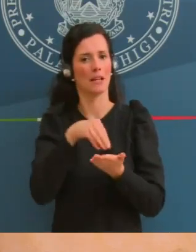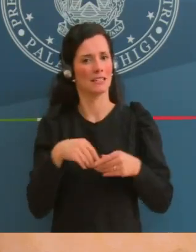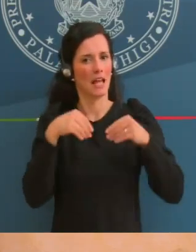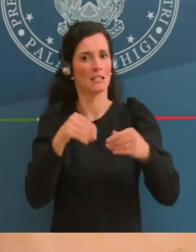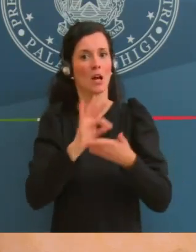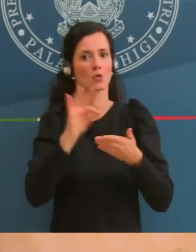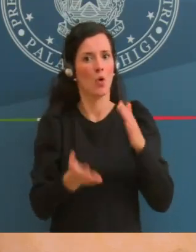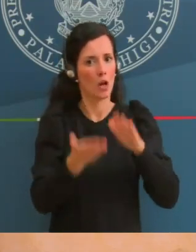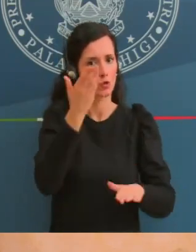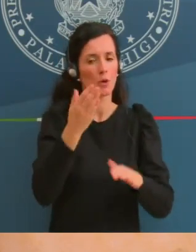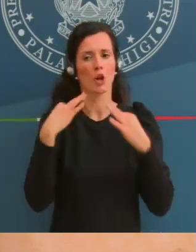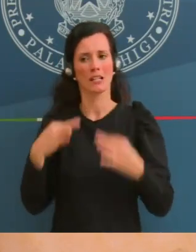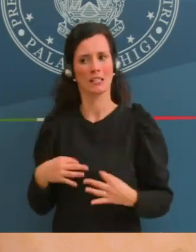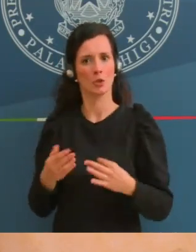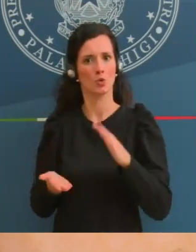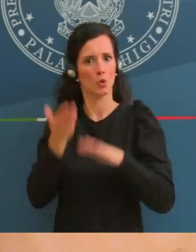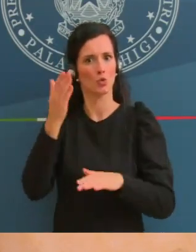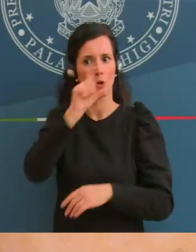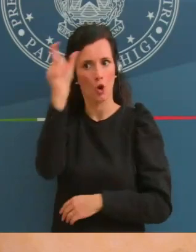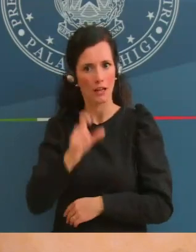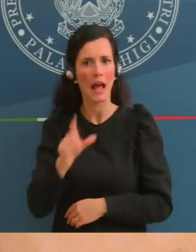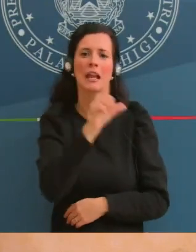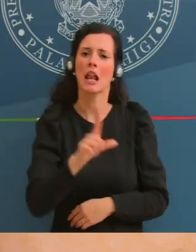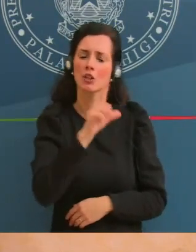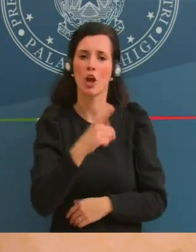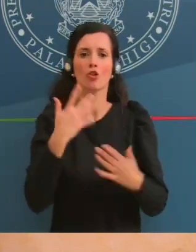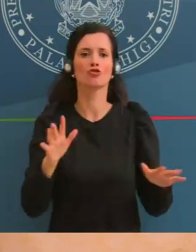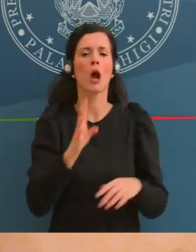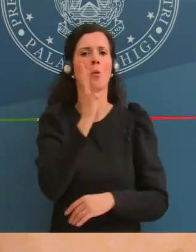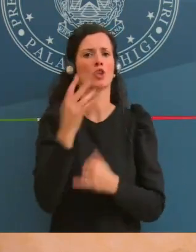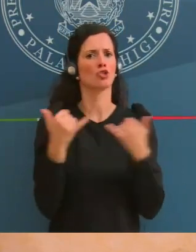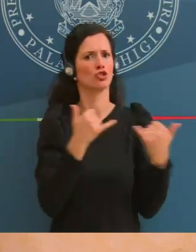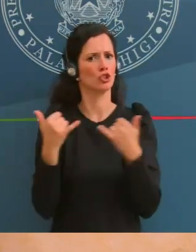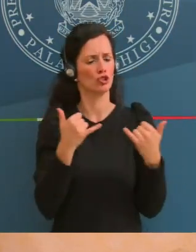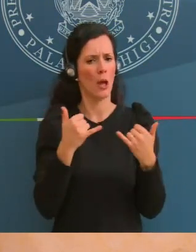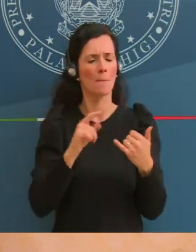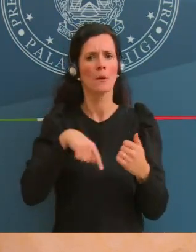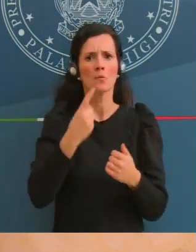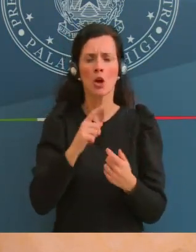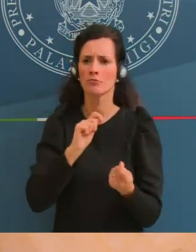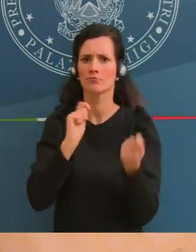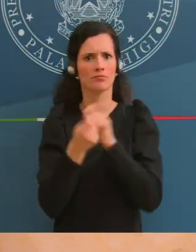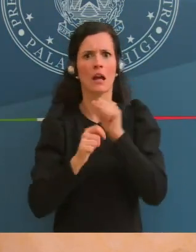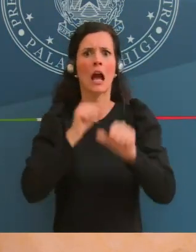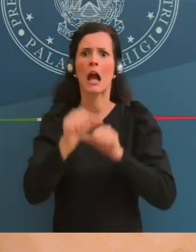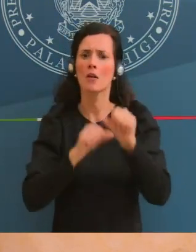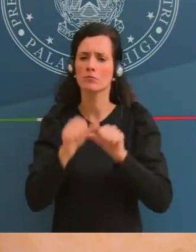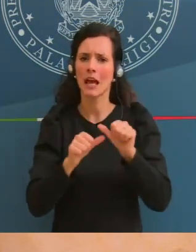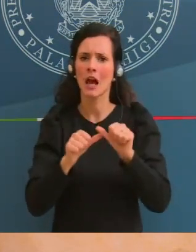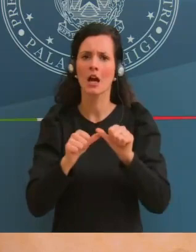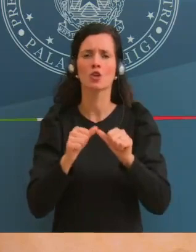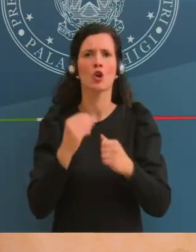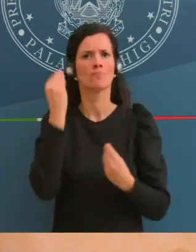attendere il rientro dalle festività natalizie le chiedo cosa non ha funzionato e cosa dovrà cambiare da qui